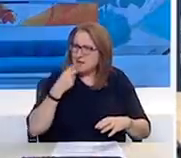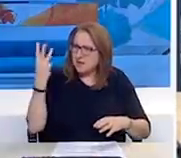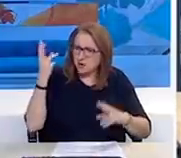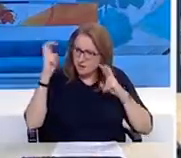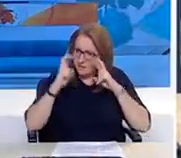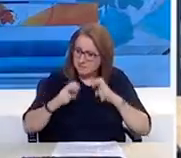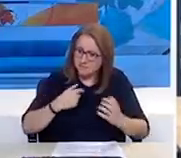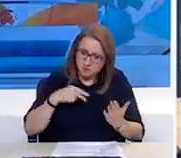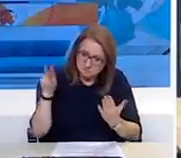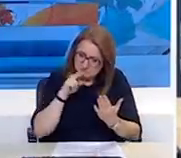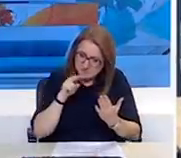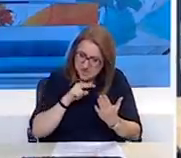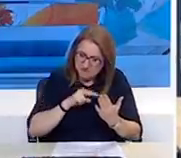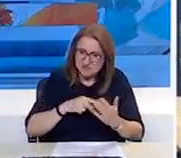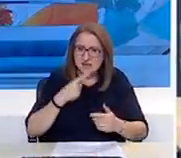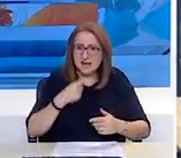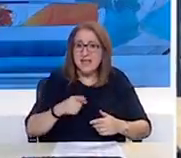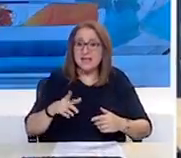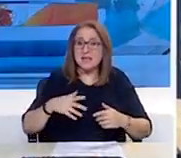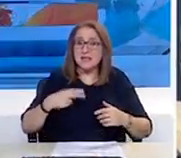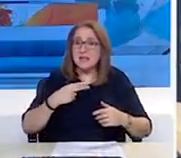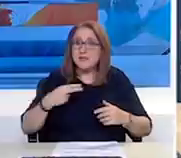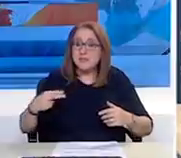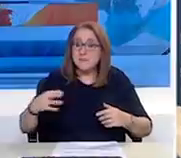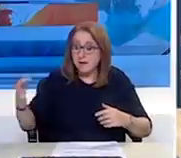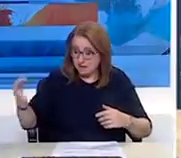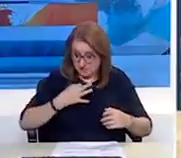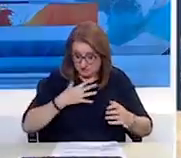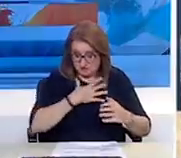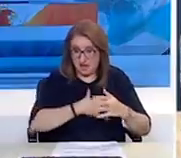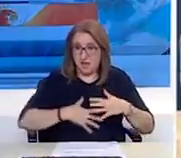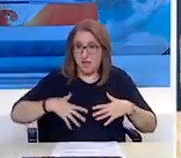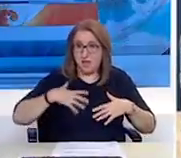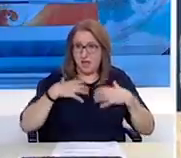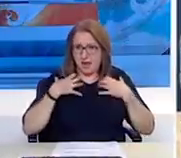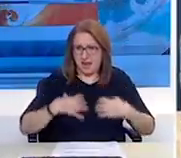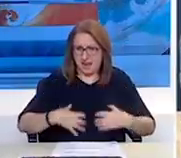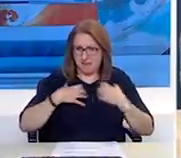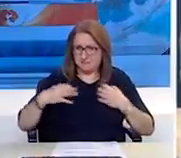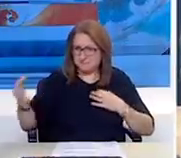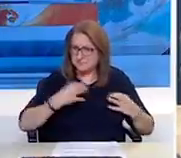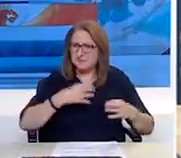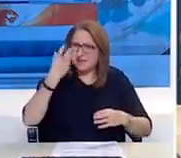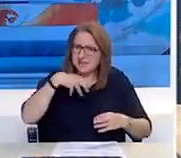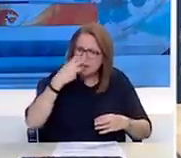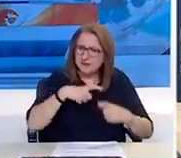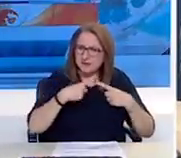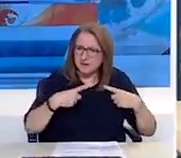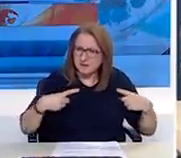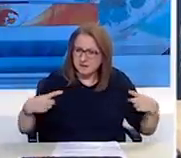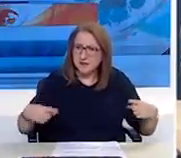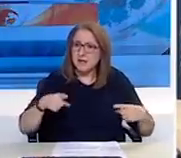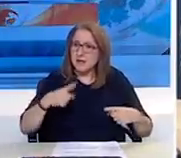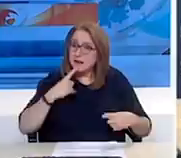χρόνια και συσχέτιζαν γενικότερα τη βαρύτητα των λοιμόξεων του αναπνευστικού, οποιαδήποτε λίμωξη είναι αυτή, γρήπη ή κάτι άλλο, με χαμηλά